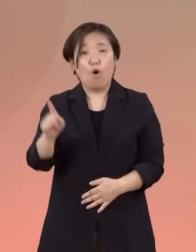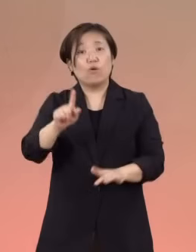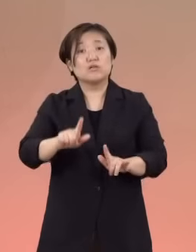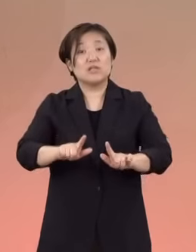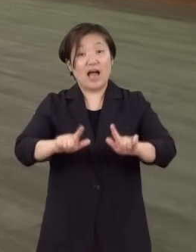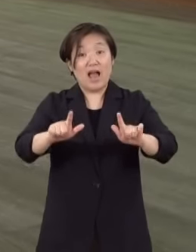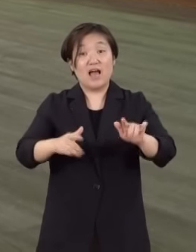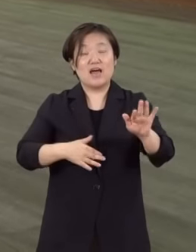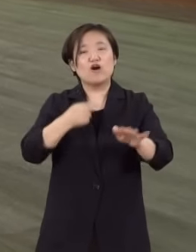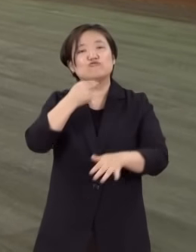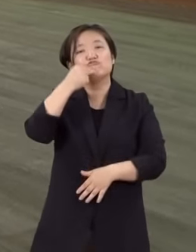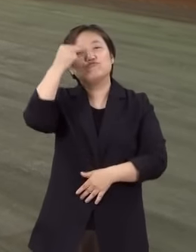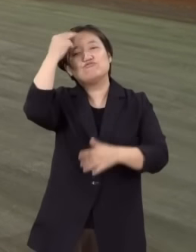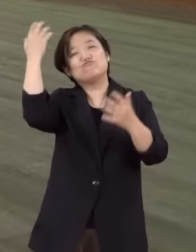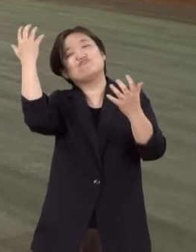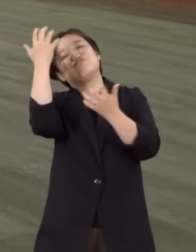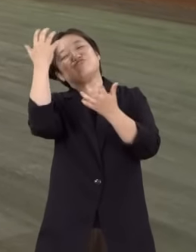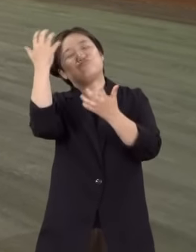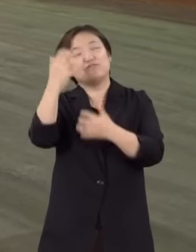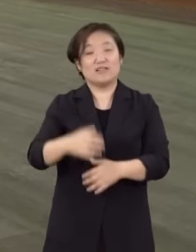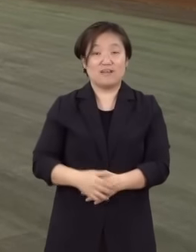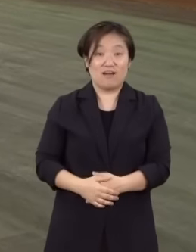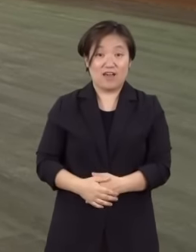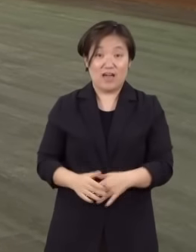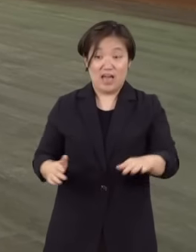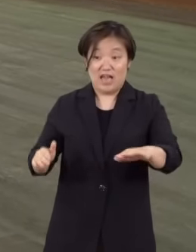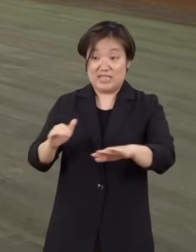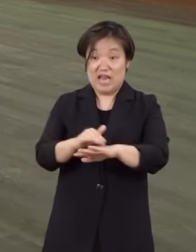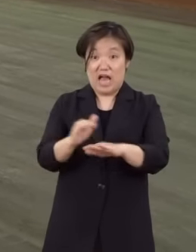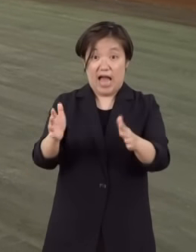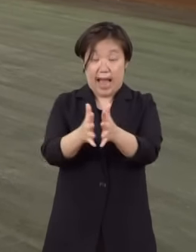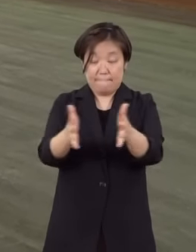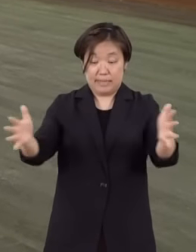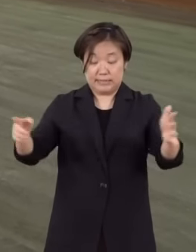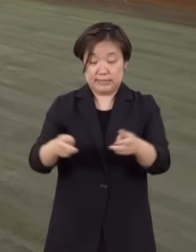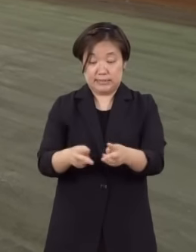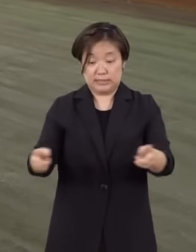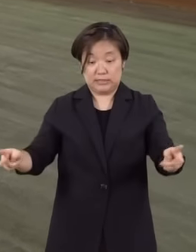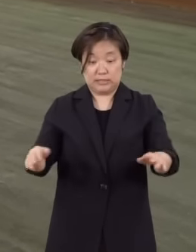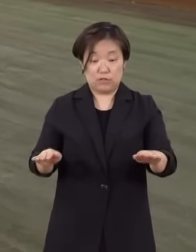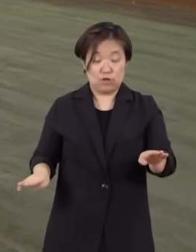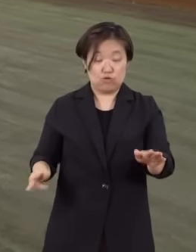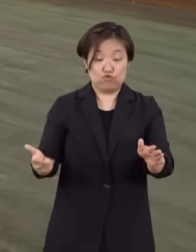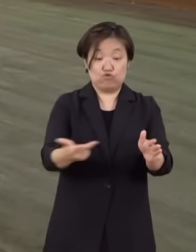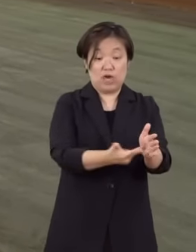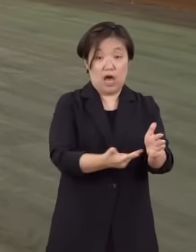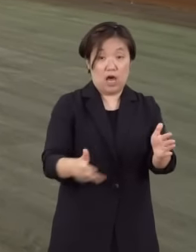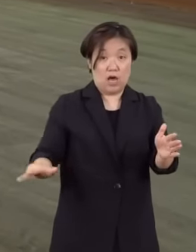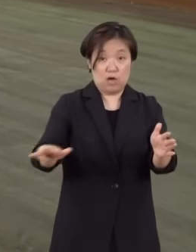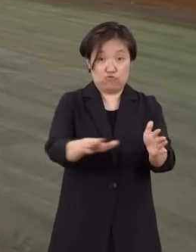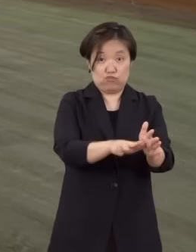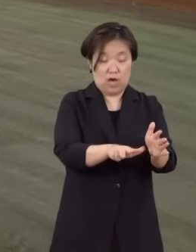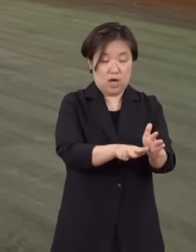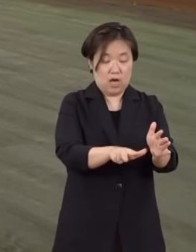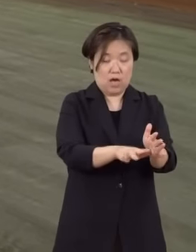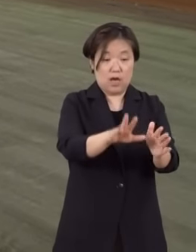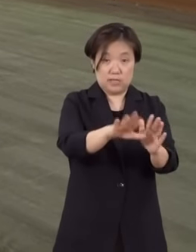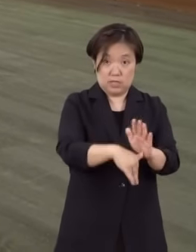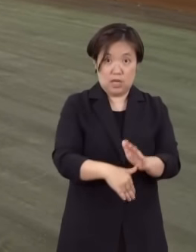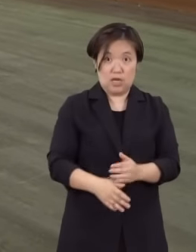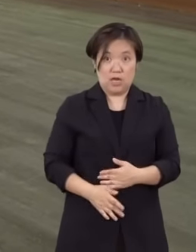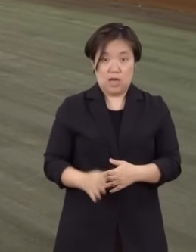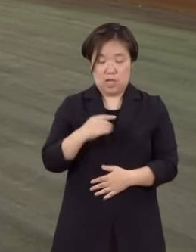술한잔하고 대리 기사님이 차를 아파트 지하 2층 주차장에 주차를 하고 혼자